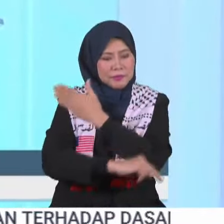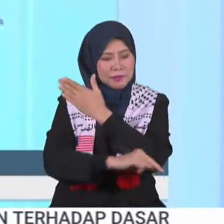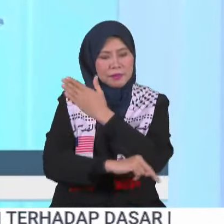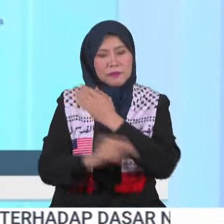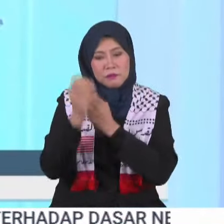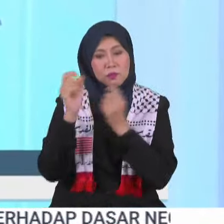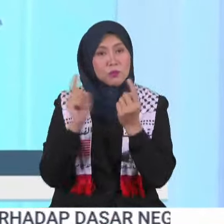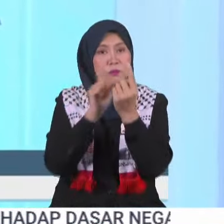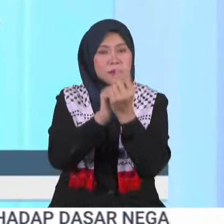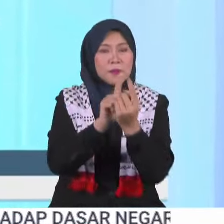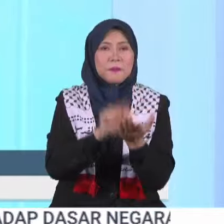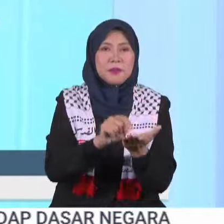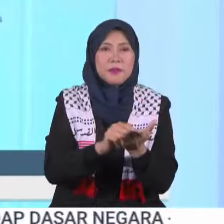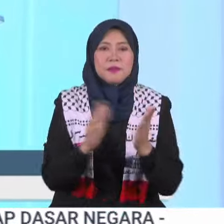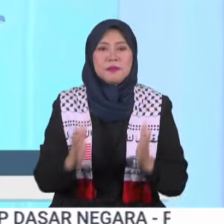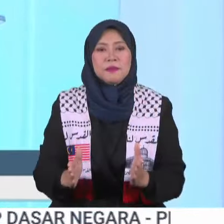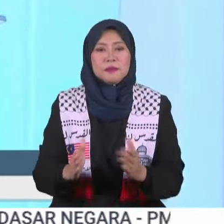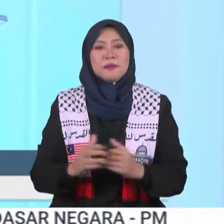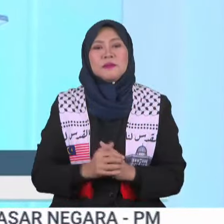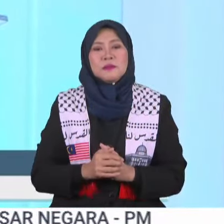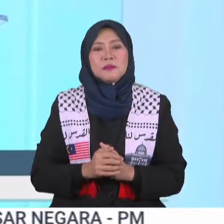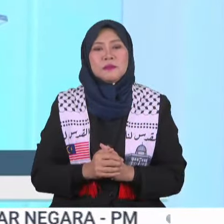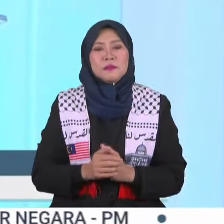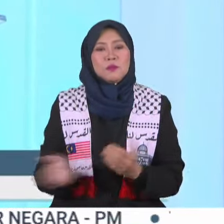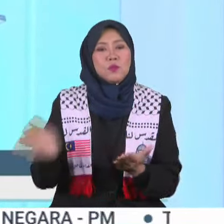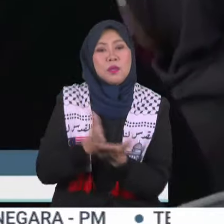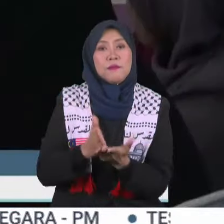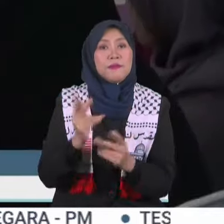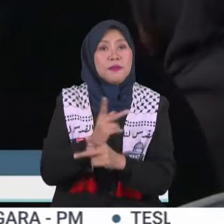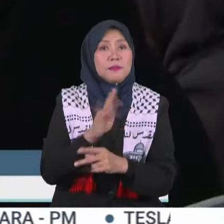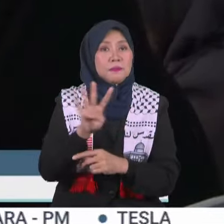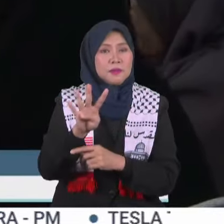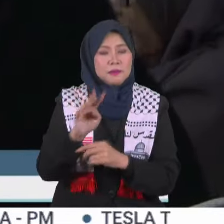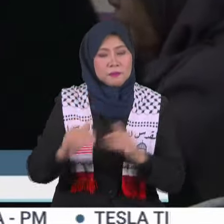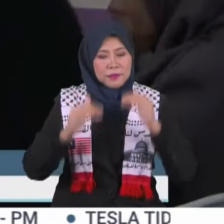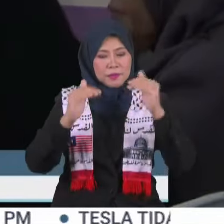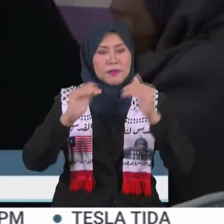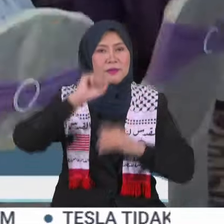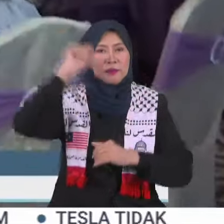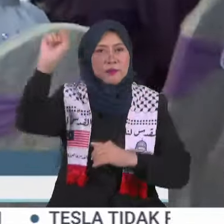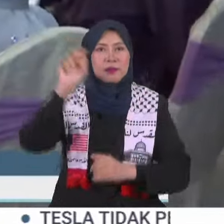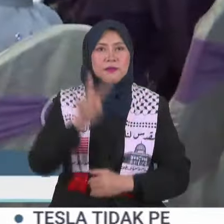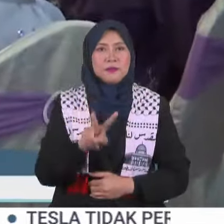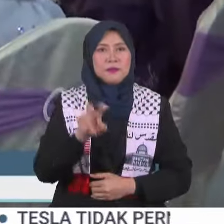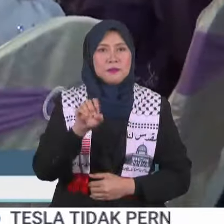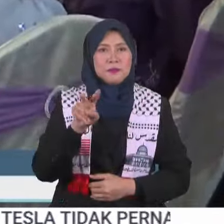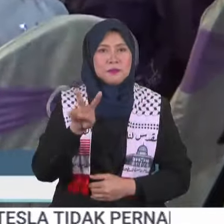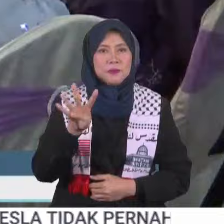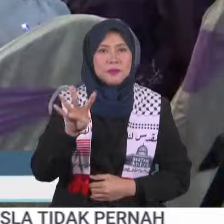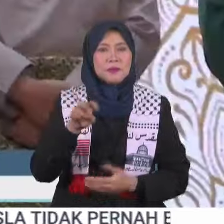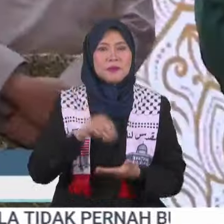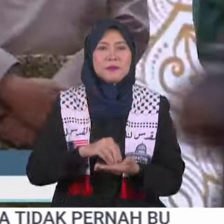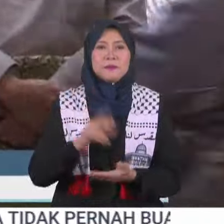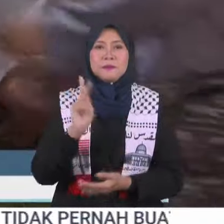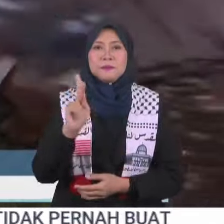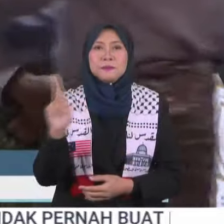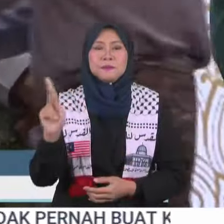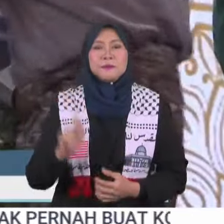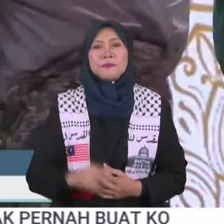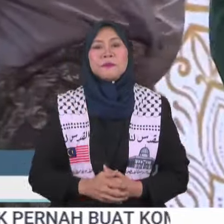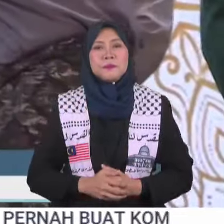ditemui media dalam program Mahrajan Amal Islami Mualaf kali keempat peringkat negeri Sabah 2024 di Kota